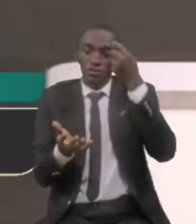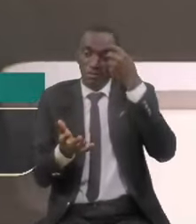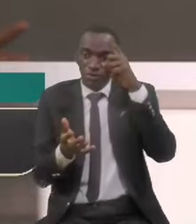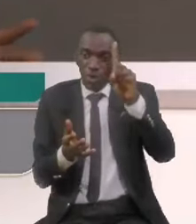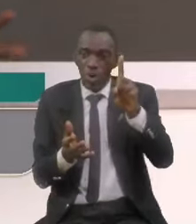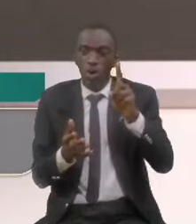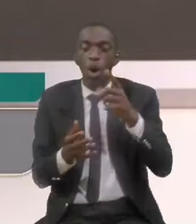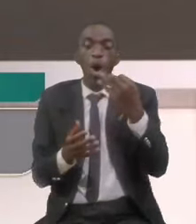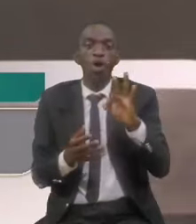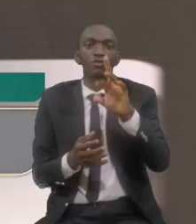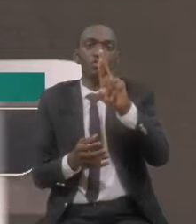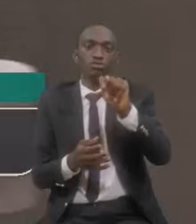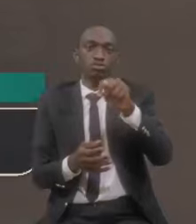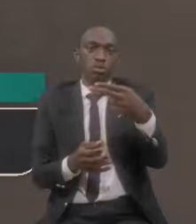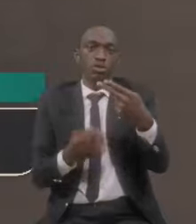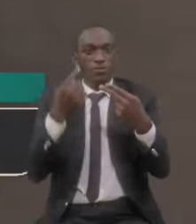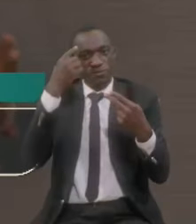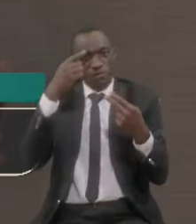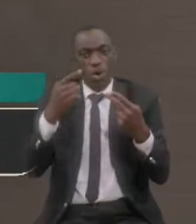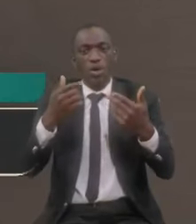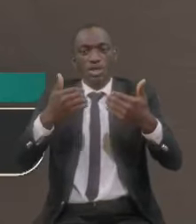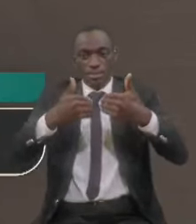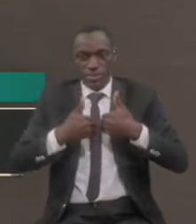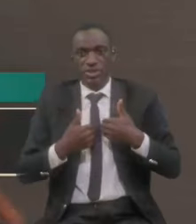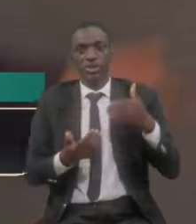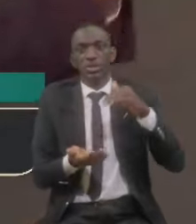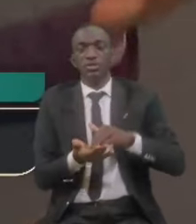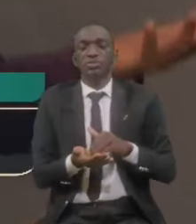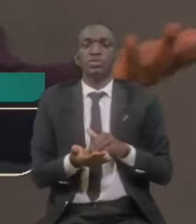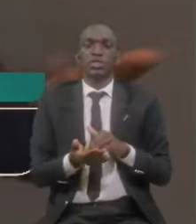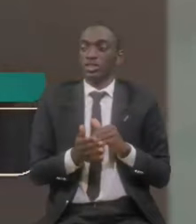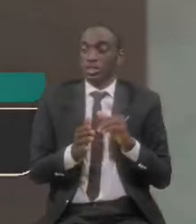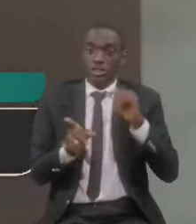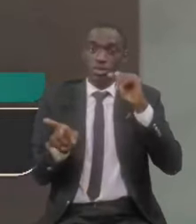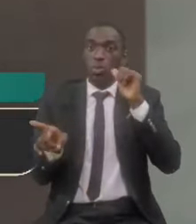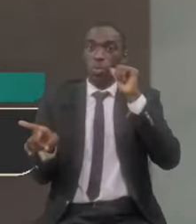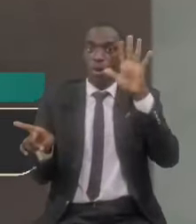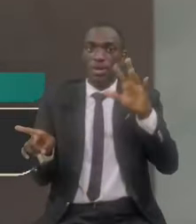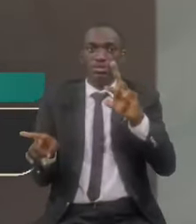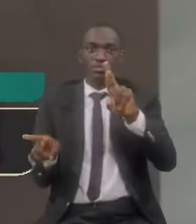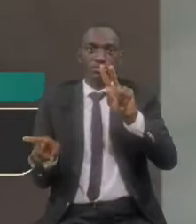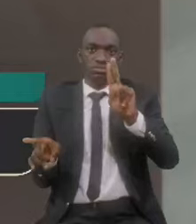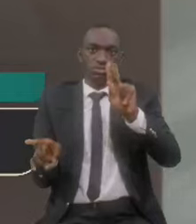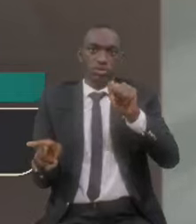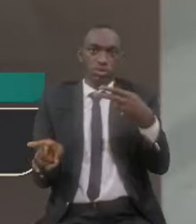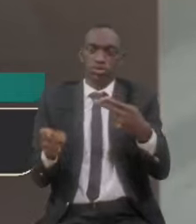perdu son mari. Elle était sur le point de perdre sa patrie.